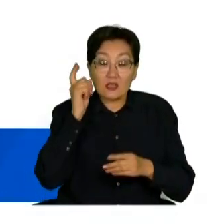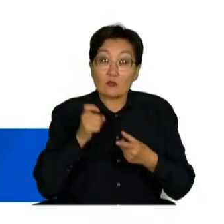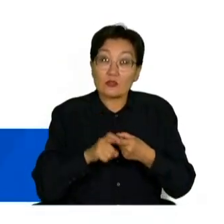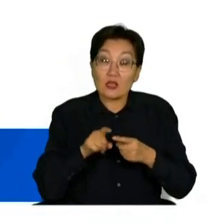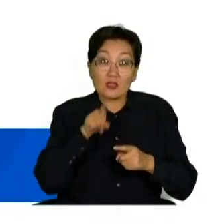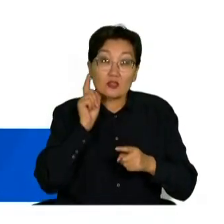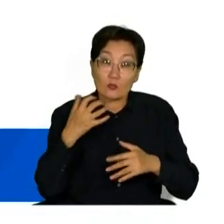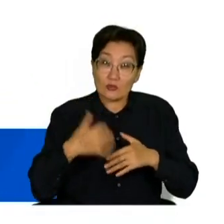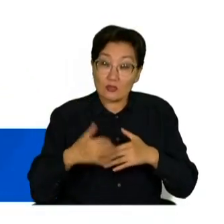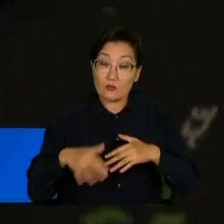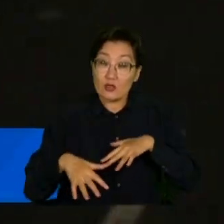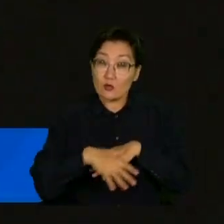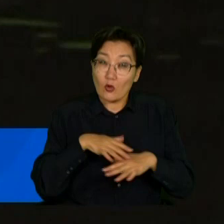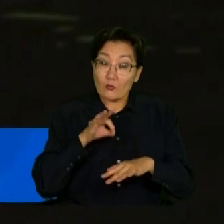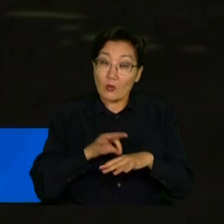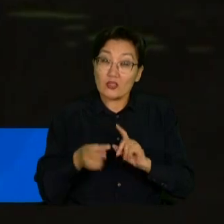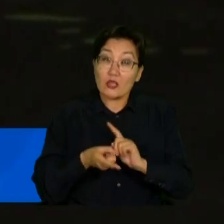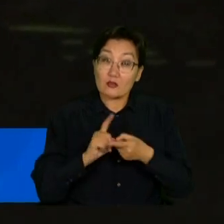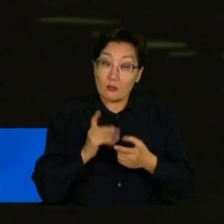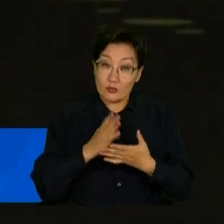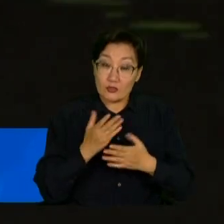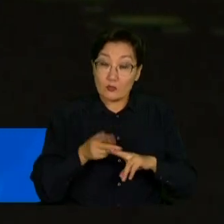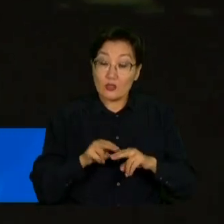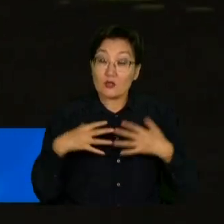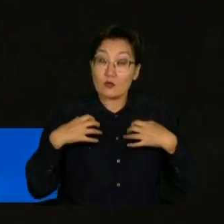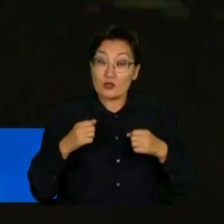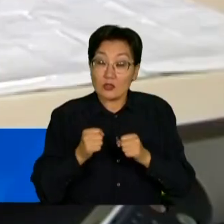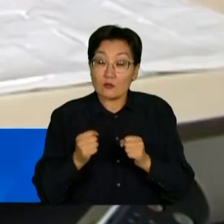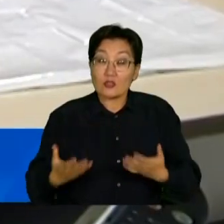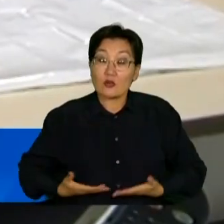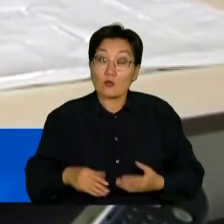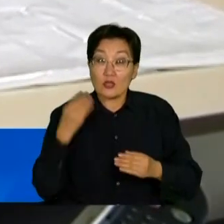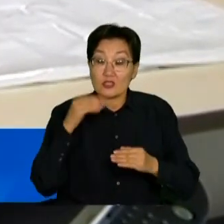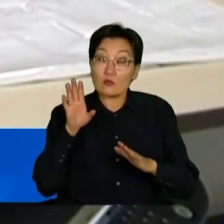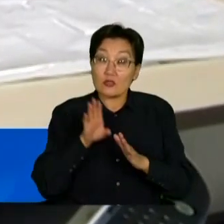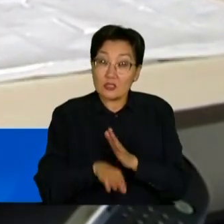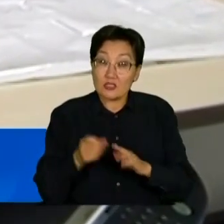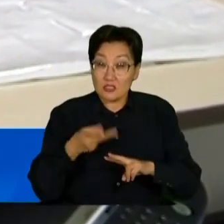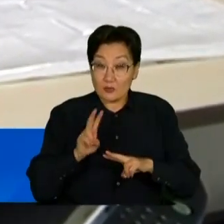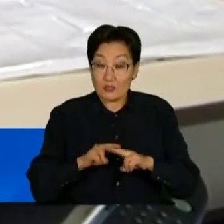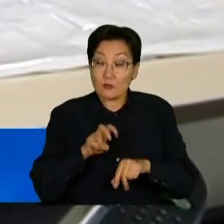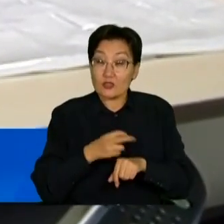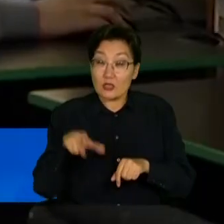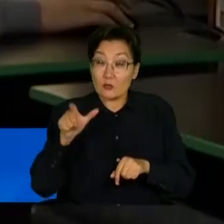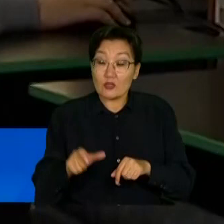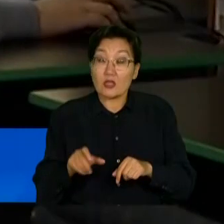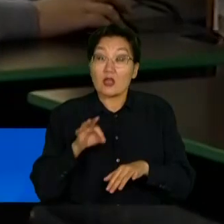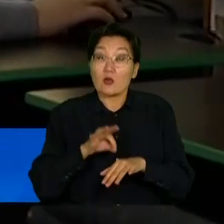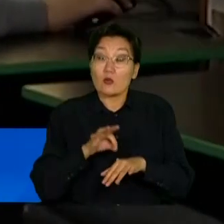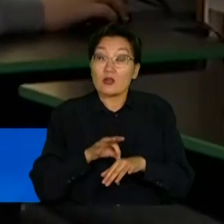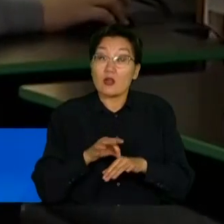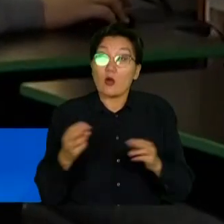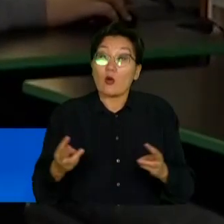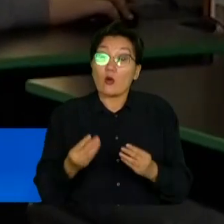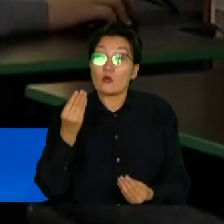жасөспірімдер арасында қоғам дертіне айналып барады екен. Бұл денсаулық пен өмір сапасын нашарлатады. Сондықтан дәрігер лудомания белгісі пайда